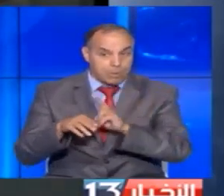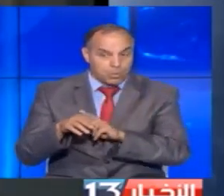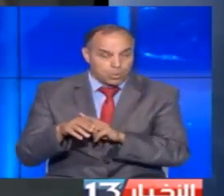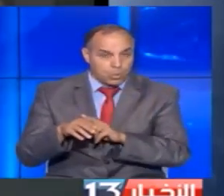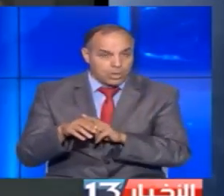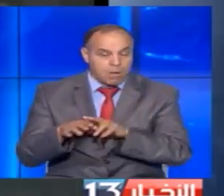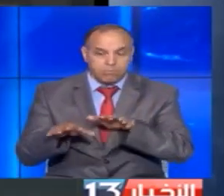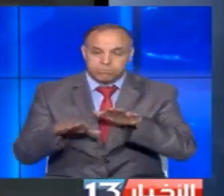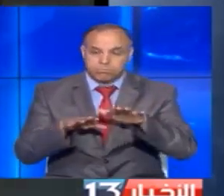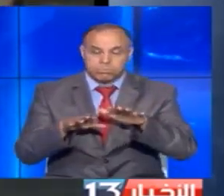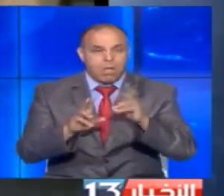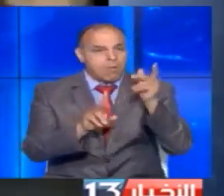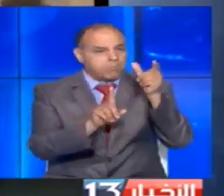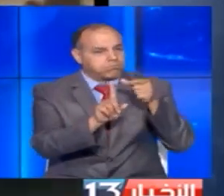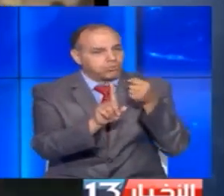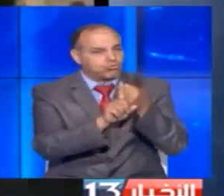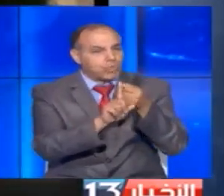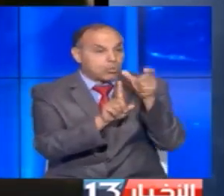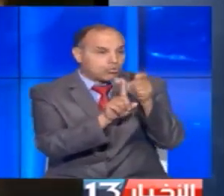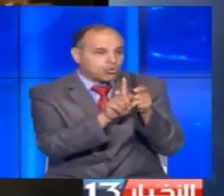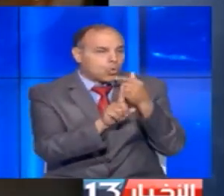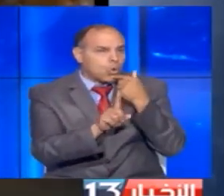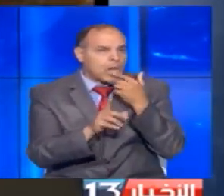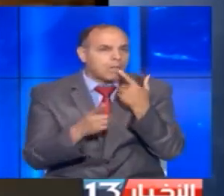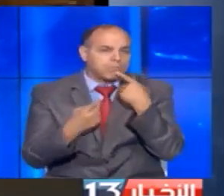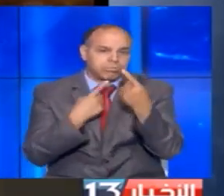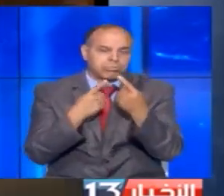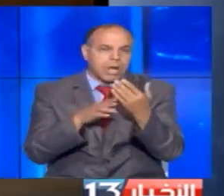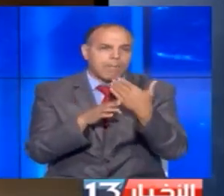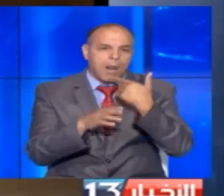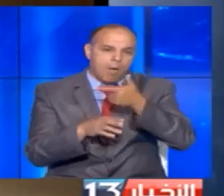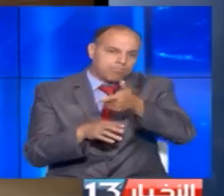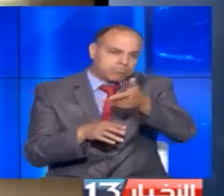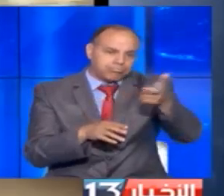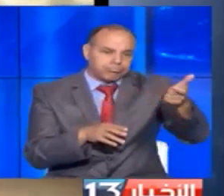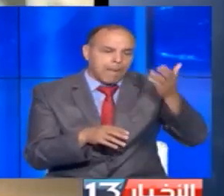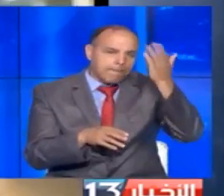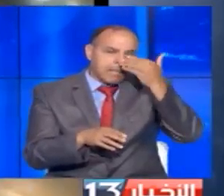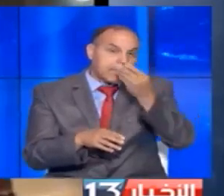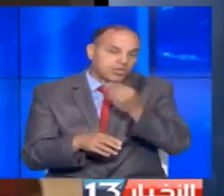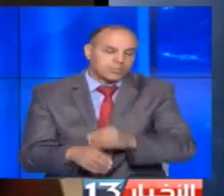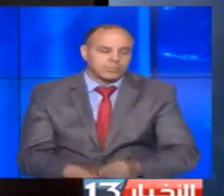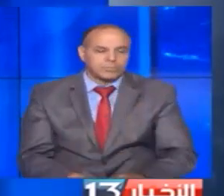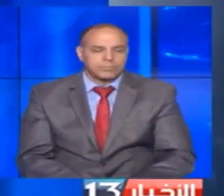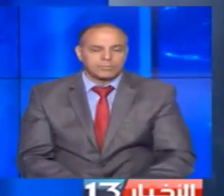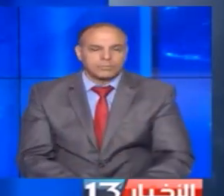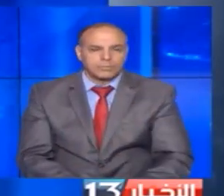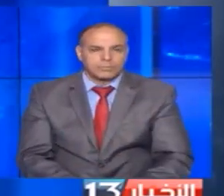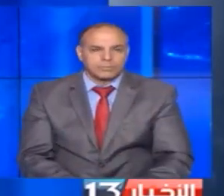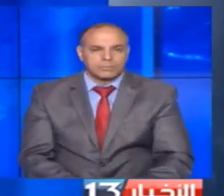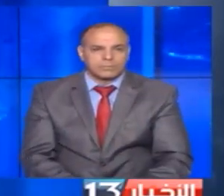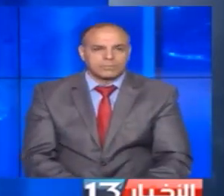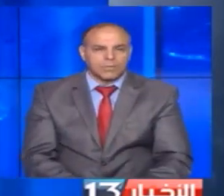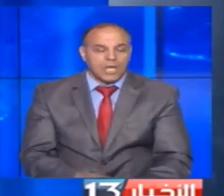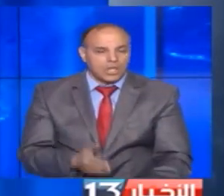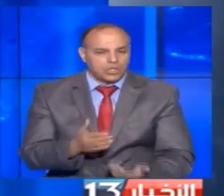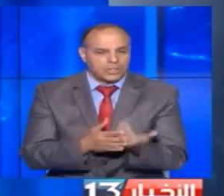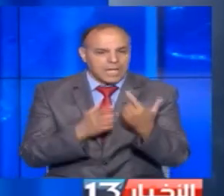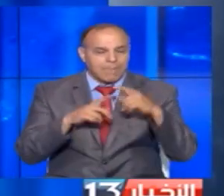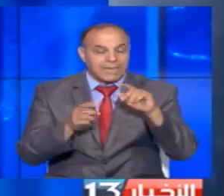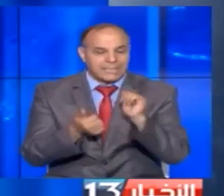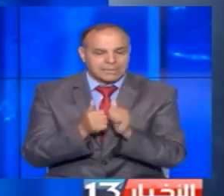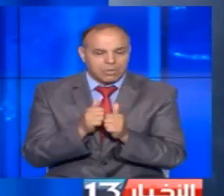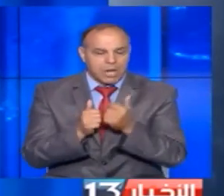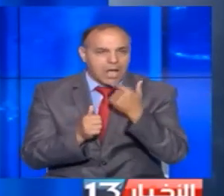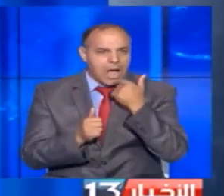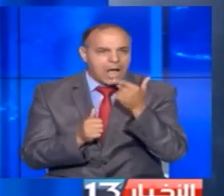لاجراء محاسبه فوريه في حديثه قتل عدد من المتظاهرين في جديد اخبار الرياضه